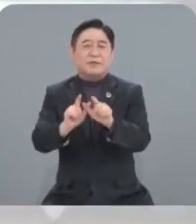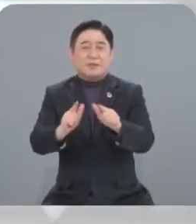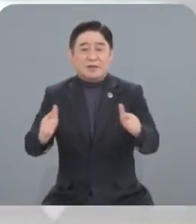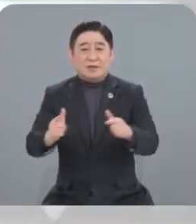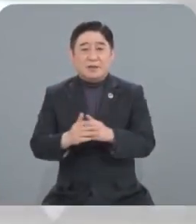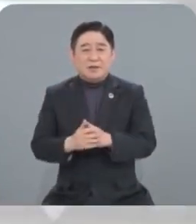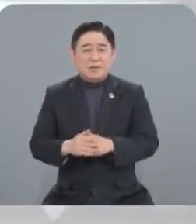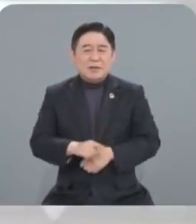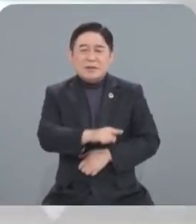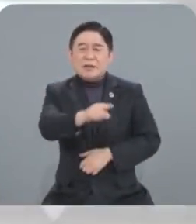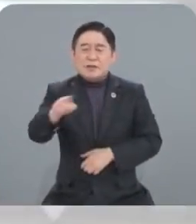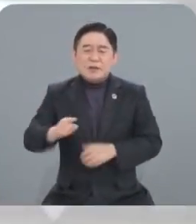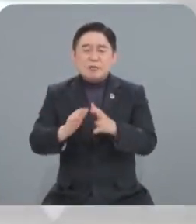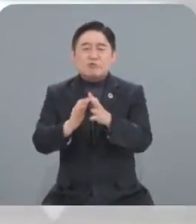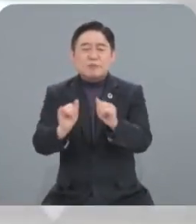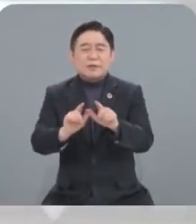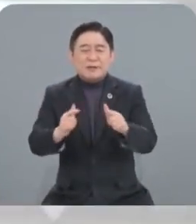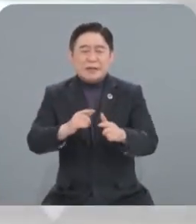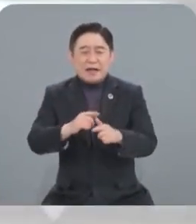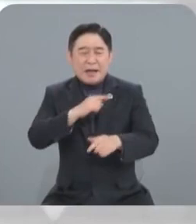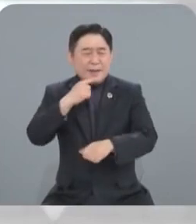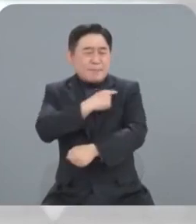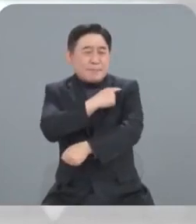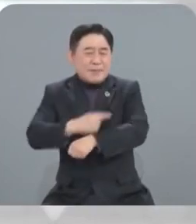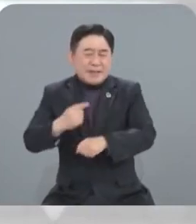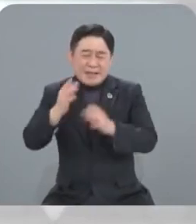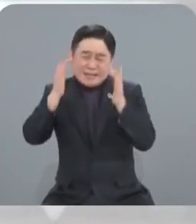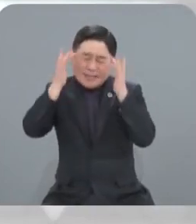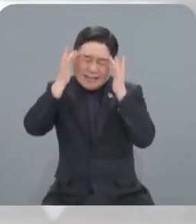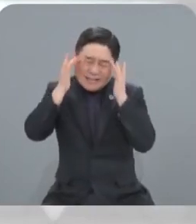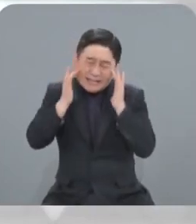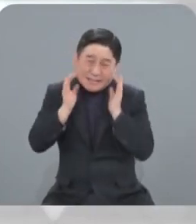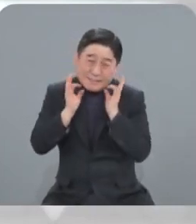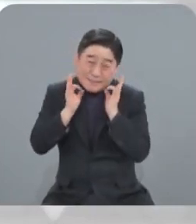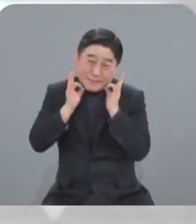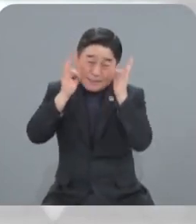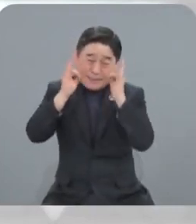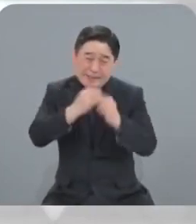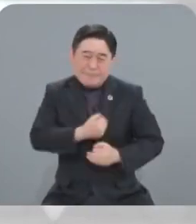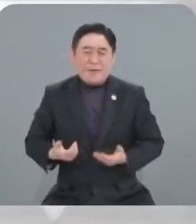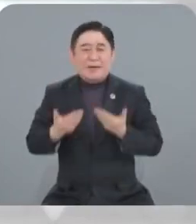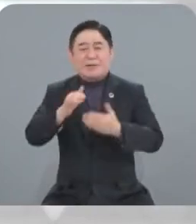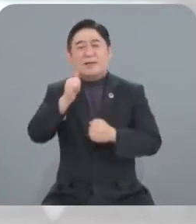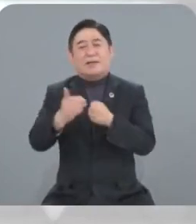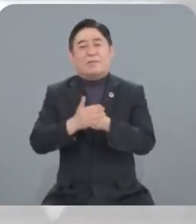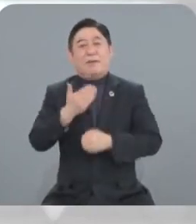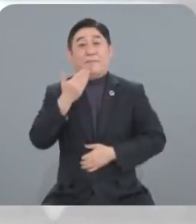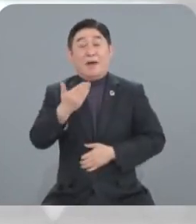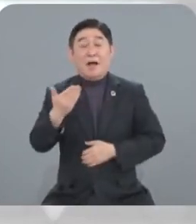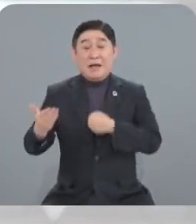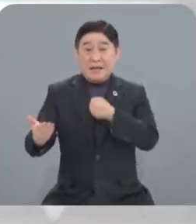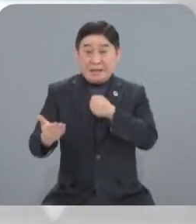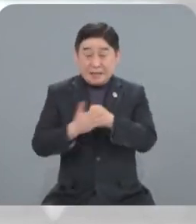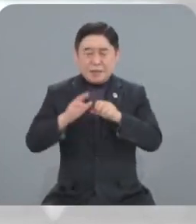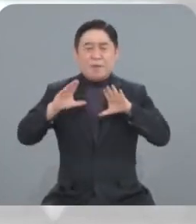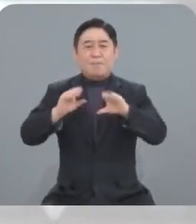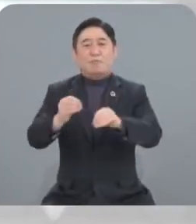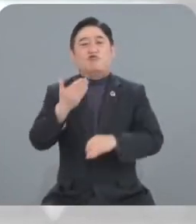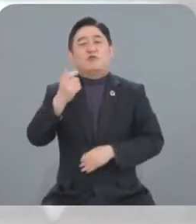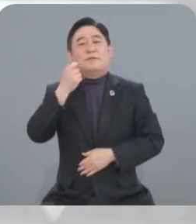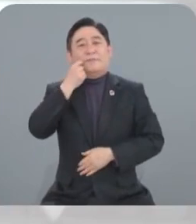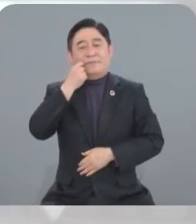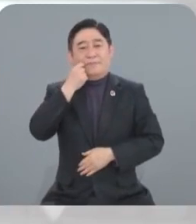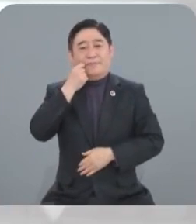이들의 피와 땀과 희생이 있었기에 가능했습니다 그래서 여기서 멈출 수